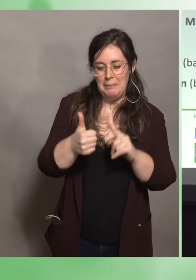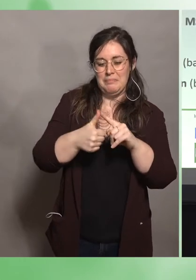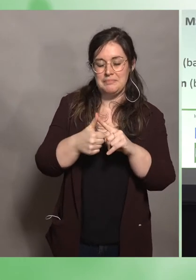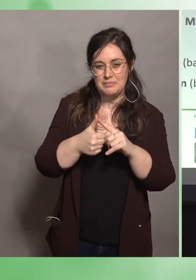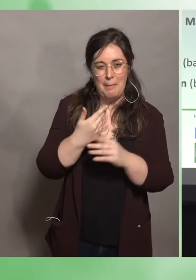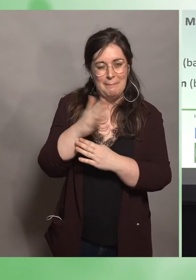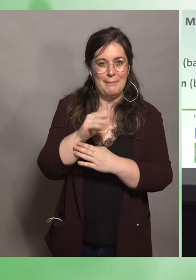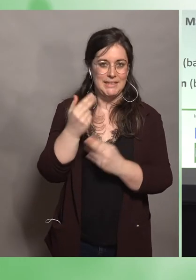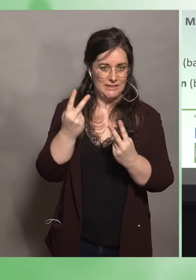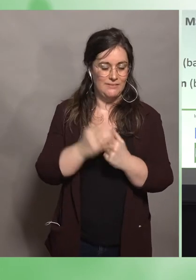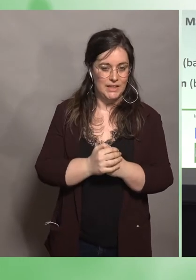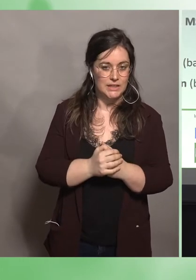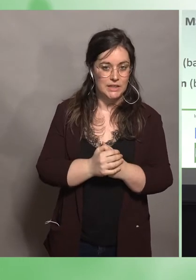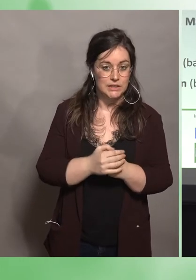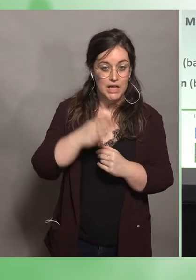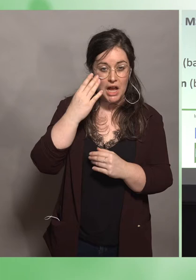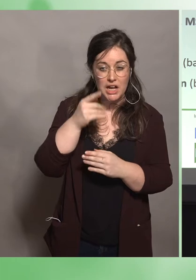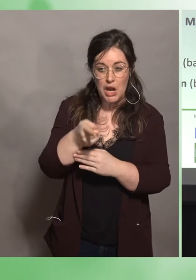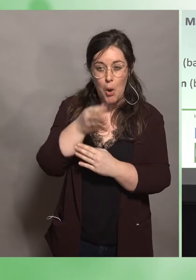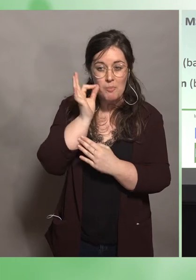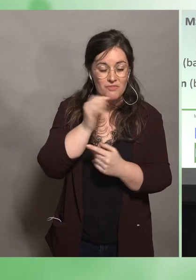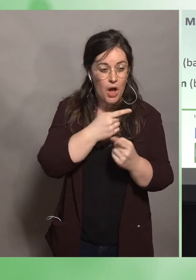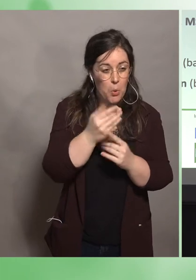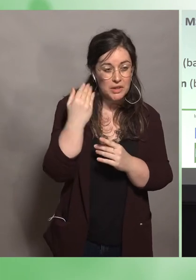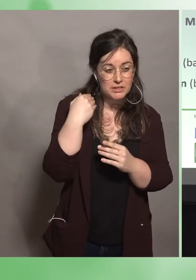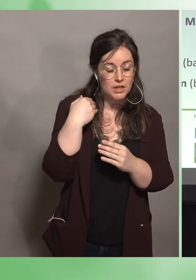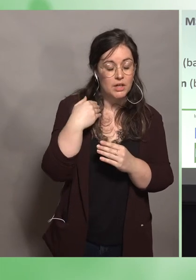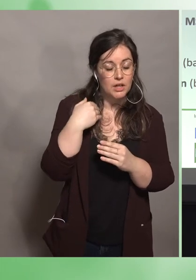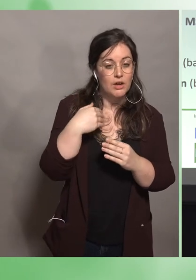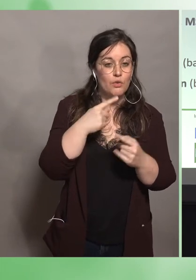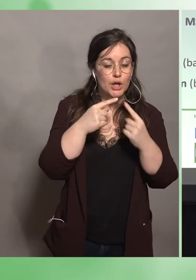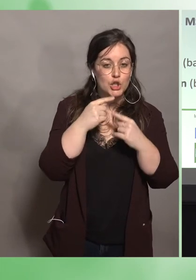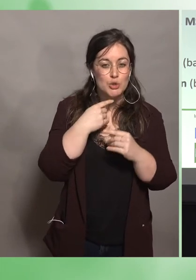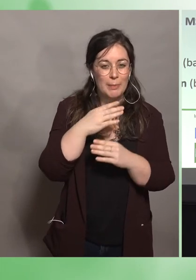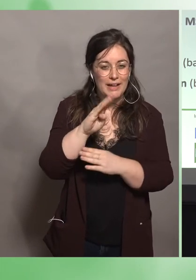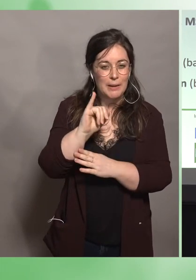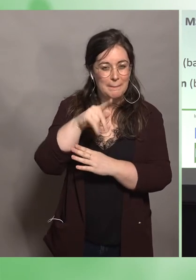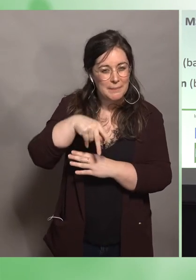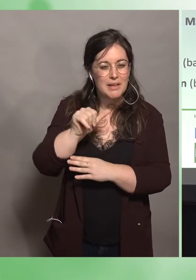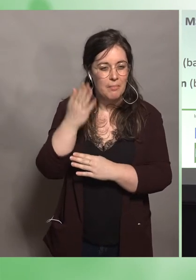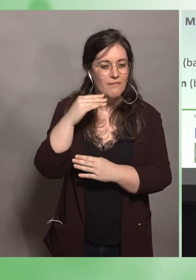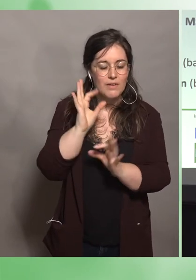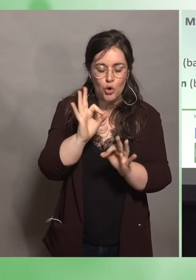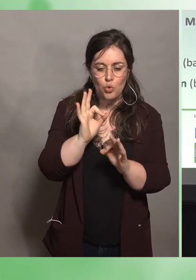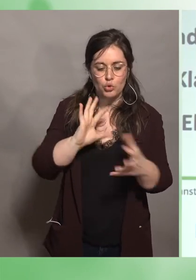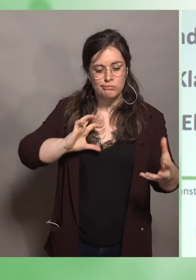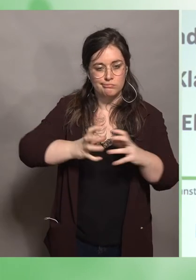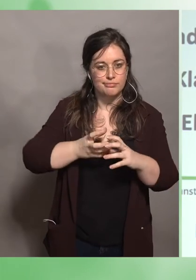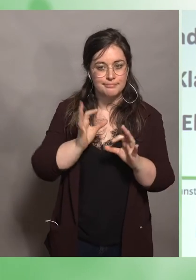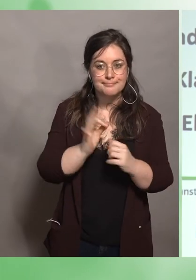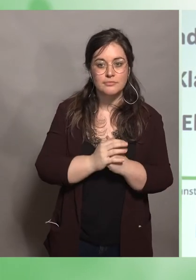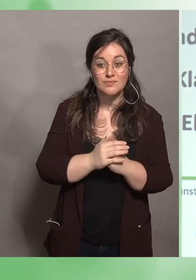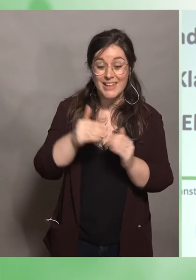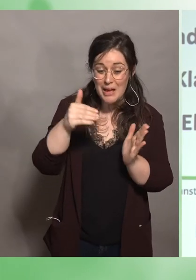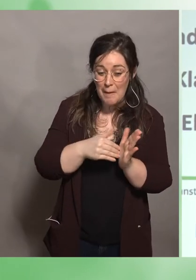Hebel. Ich glaube, die Damen von Piper haben das auch schon vorhin so gut zusammengefasst. Hier